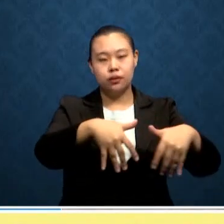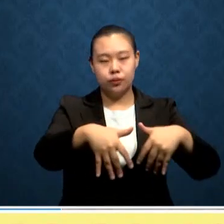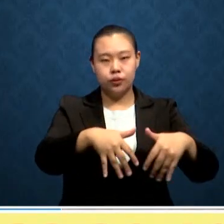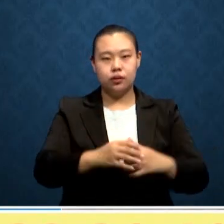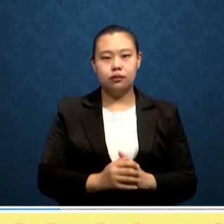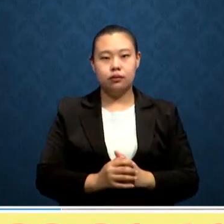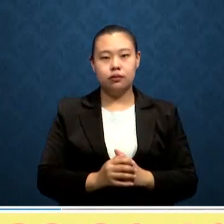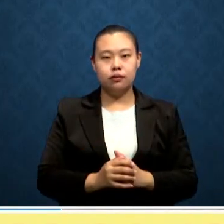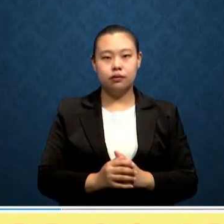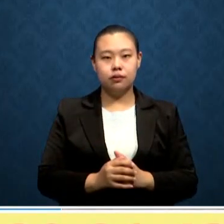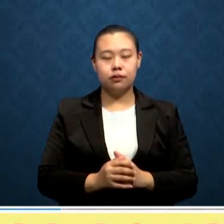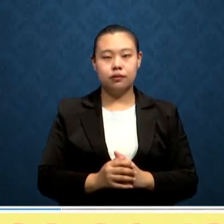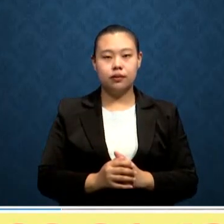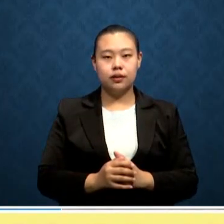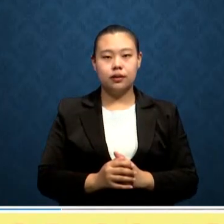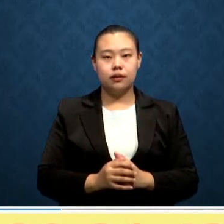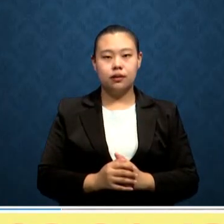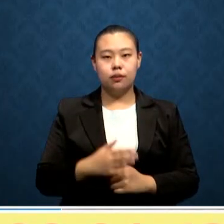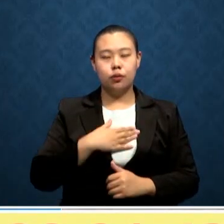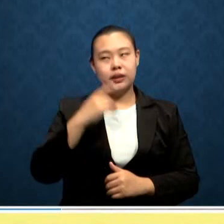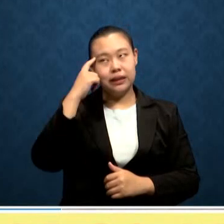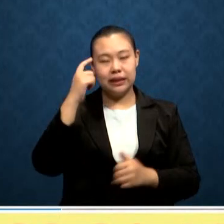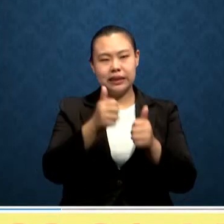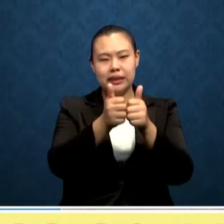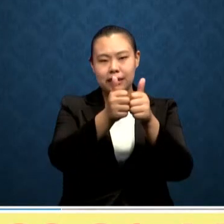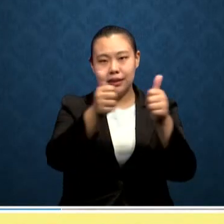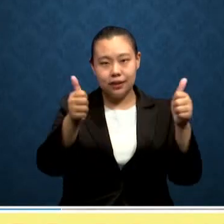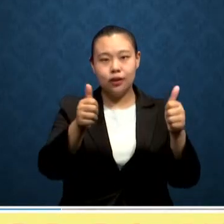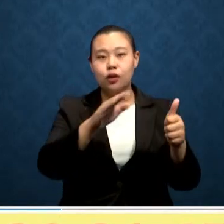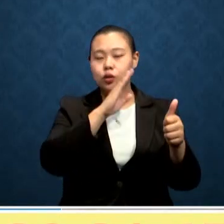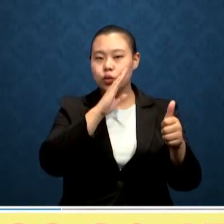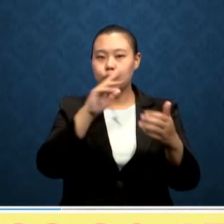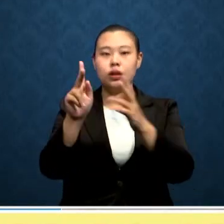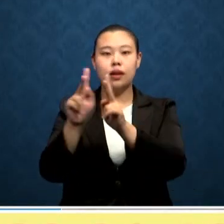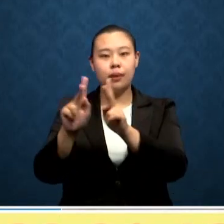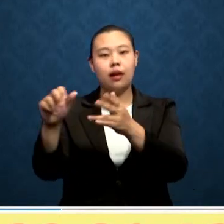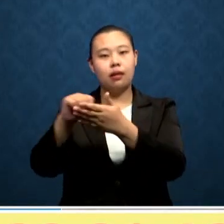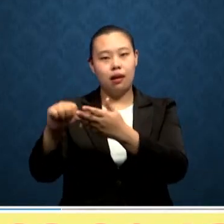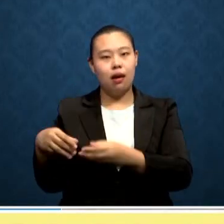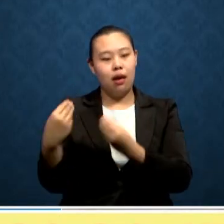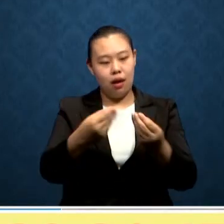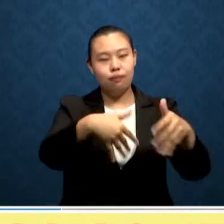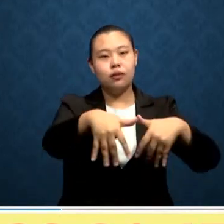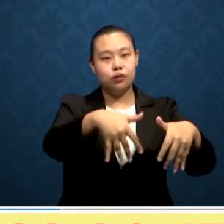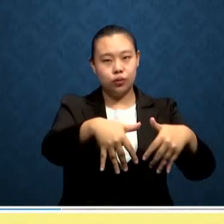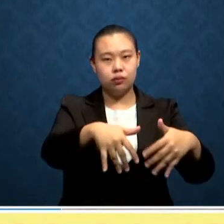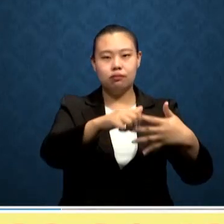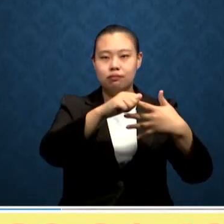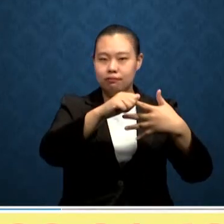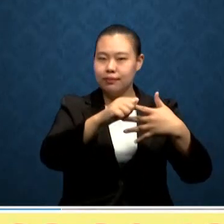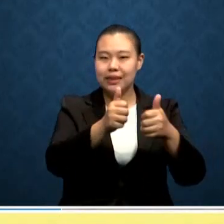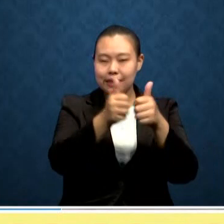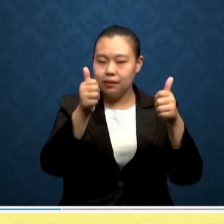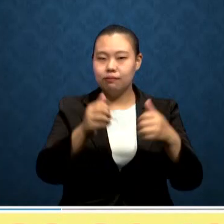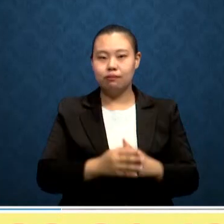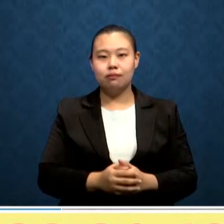เป็นสิ่งที่ดีที่สุดถ้าคณะกรรมการทำได้ข้อที่3ครับ